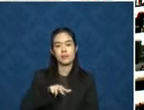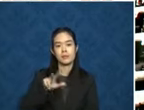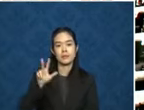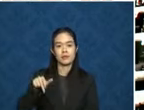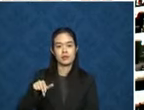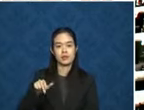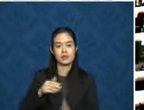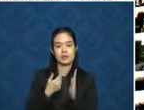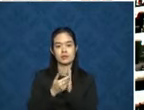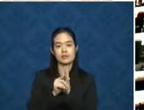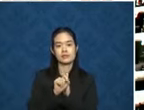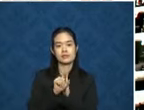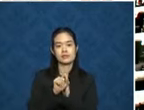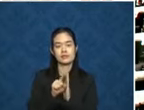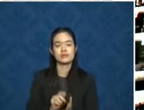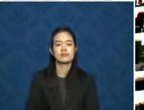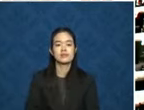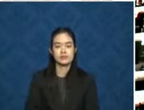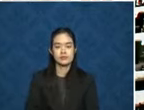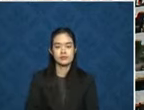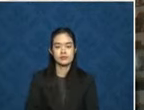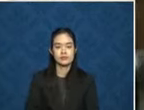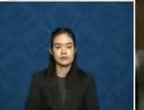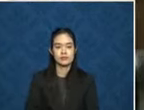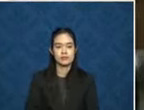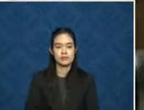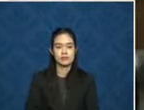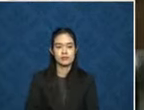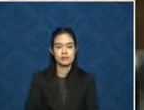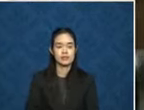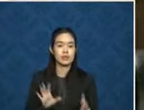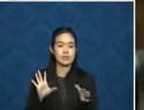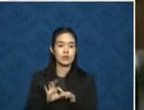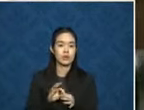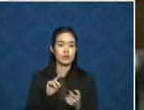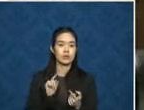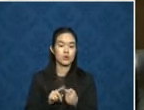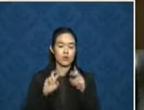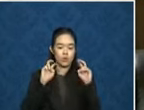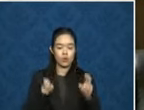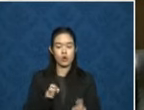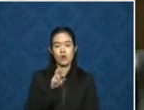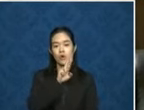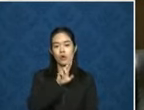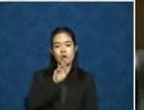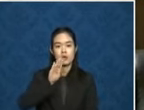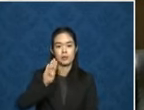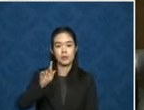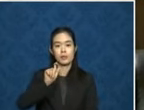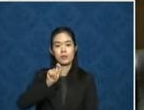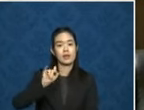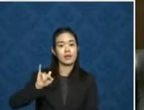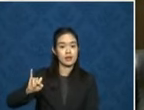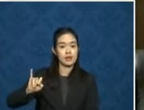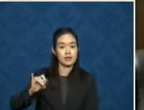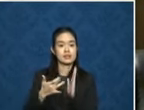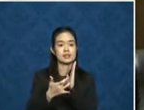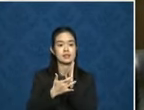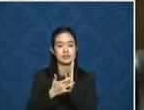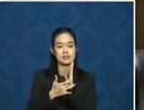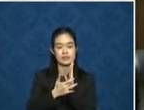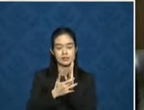ษครับท่านประธานครับเกี่ยวกับเรื่องของ AI หรือปัญญาประดิษฐ์ตลอดจนเทคโนโลยี